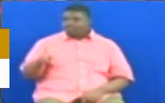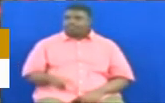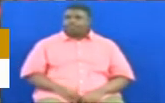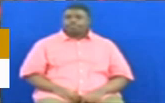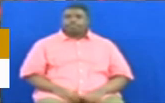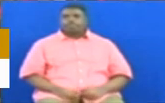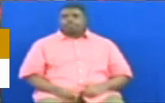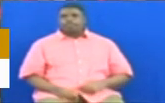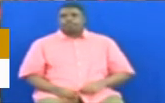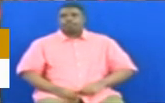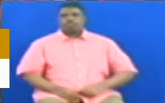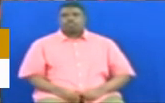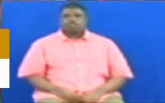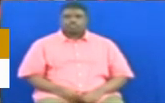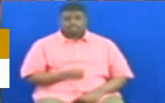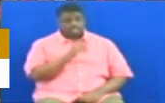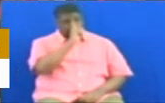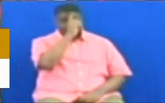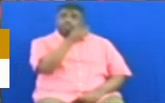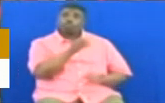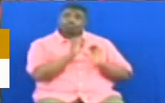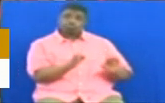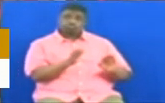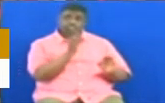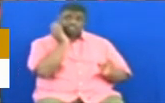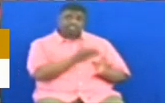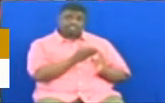Ninaelewa vizuri Mheshimiwa Mwenyekiti, na naelewa nia njema,